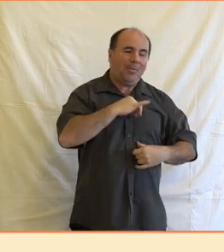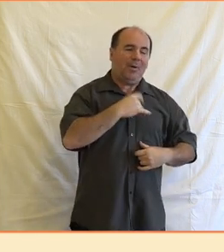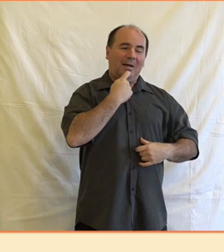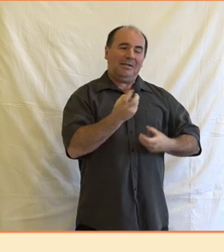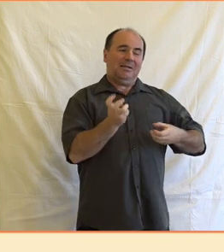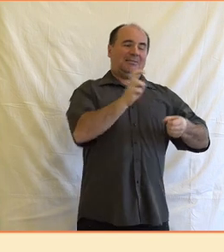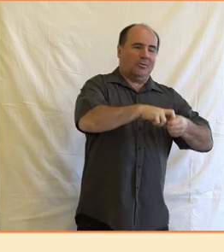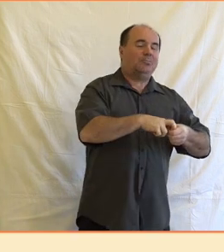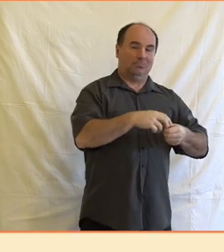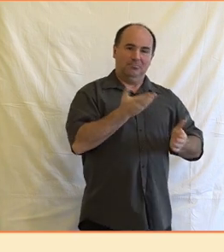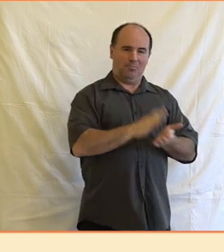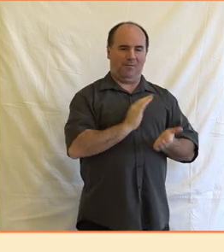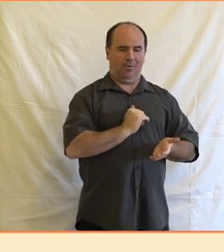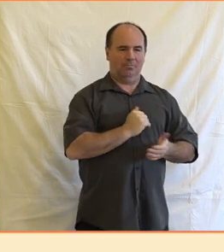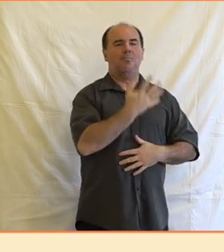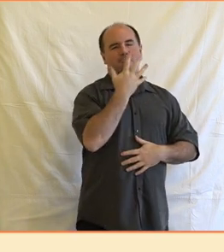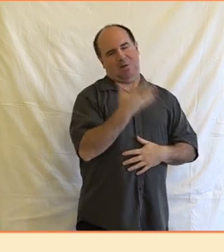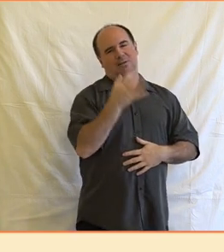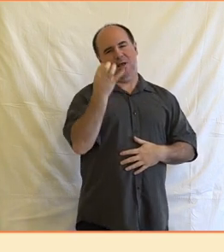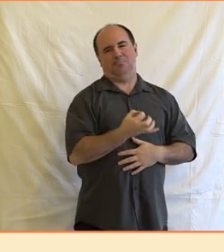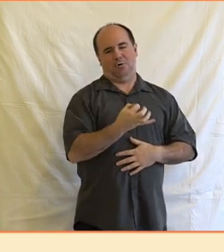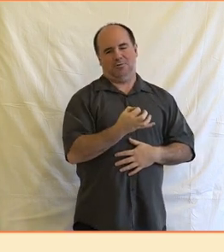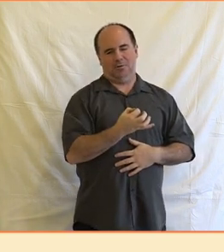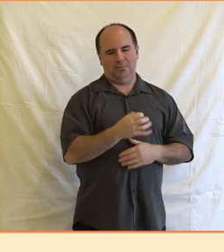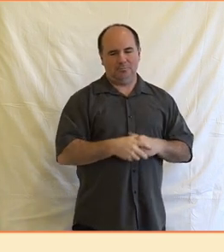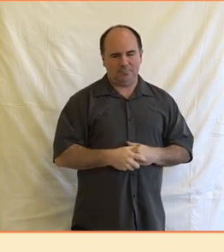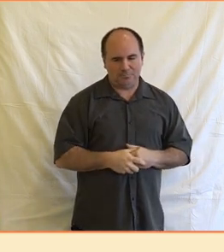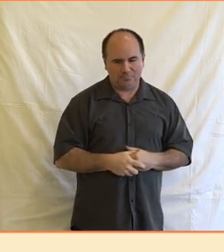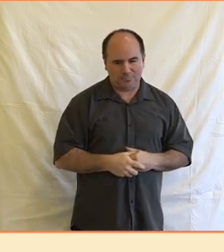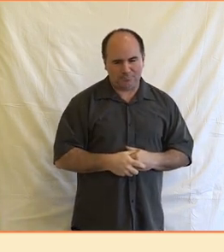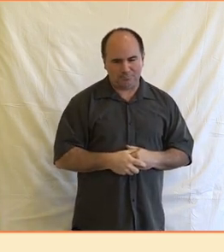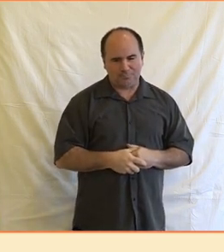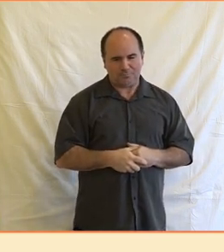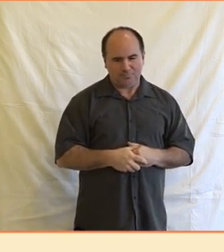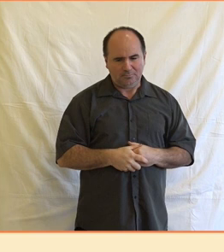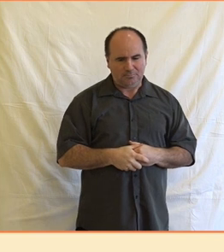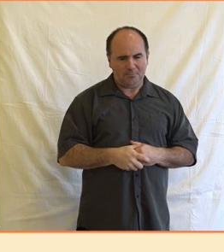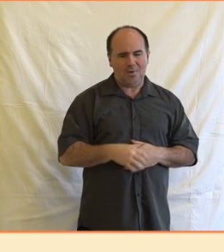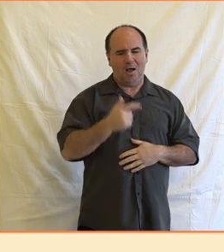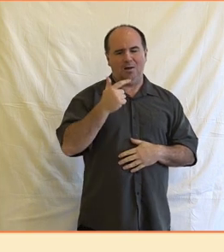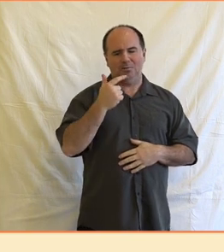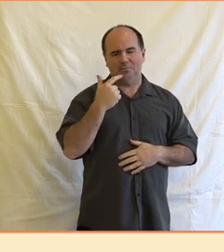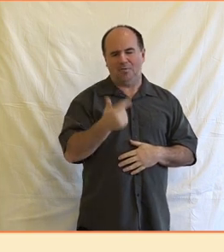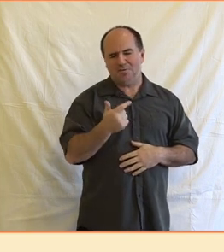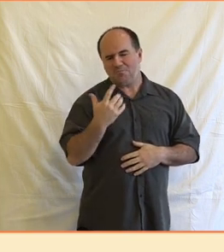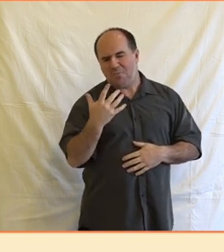nějakých 44% respondentů z oslovených 620 nám zmínilo, že to